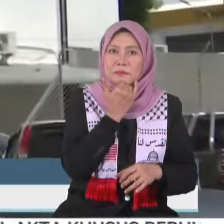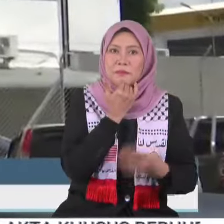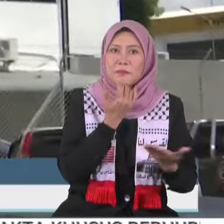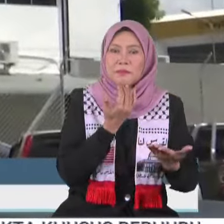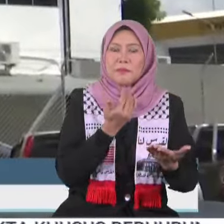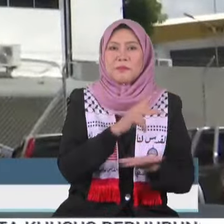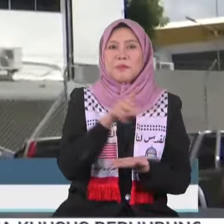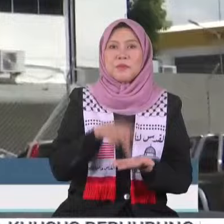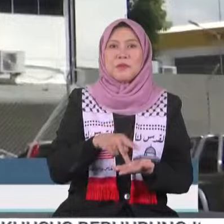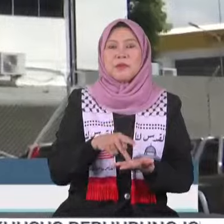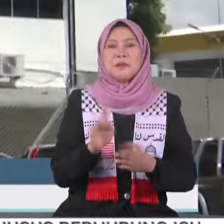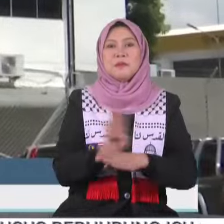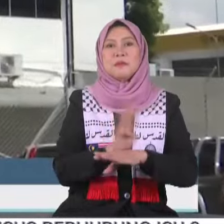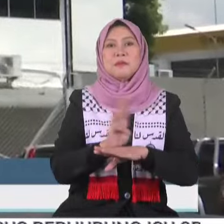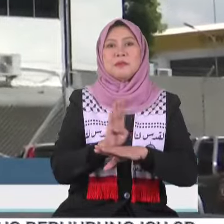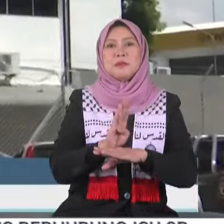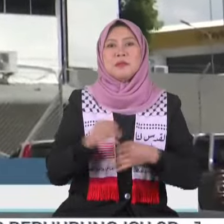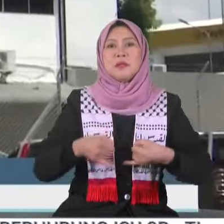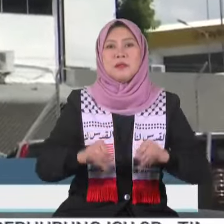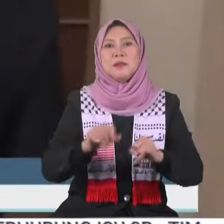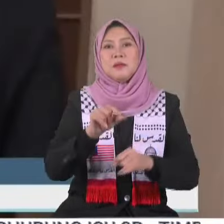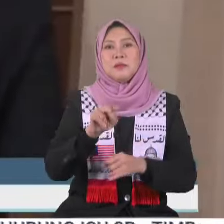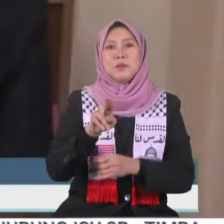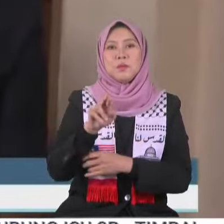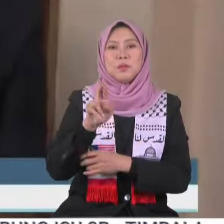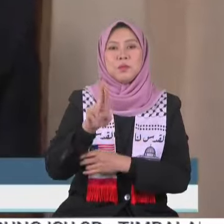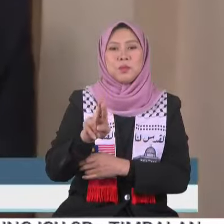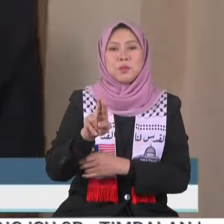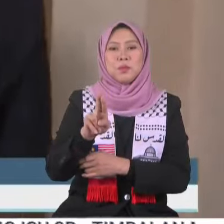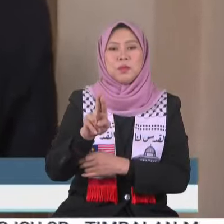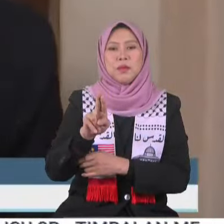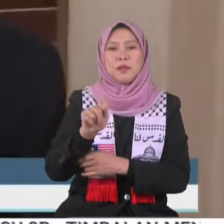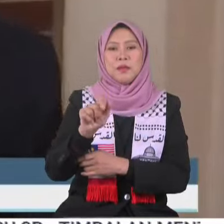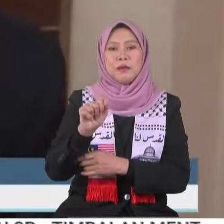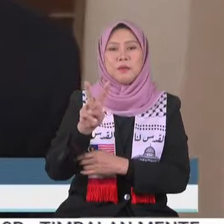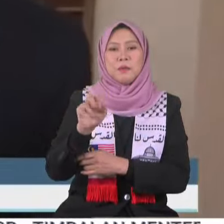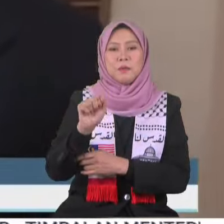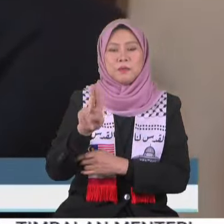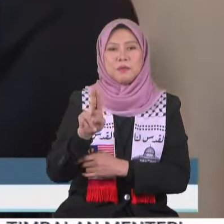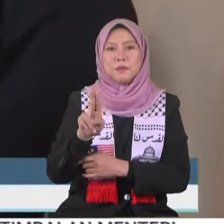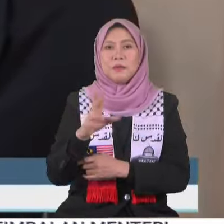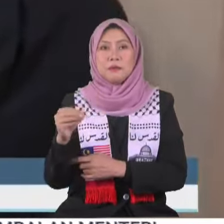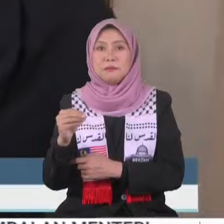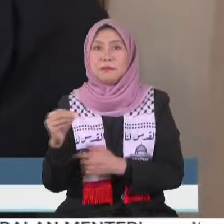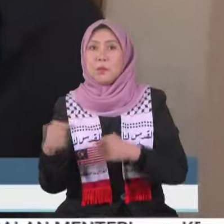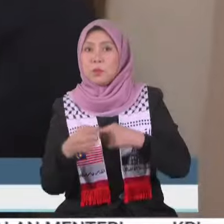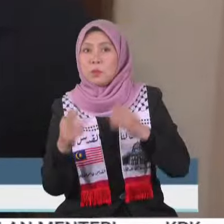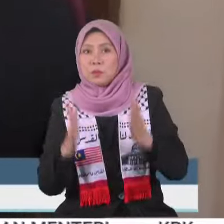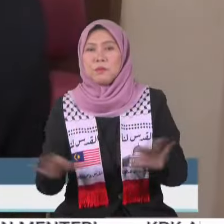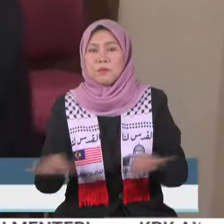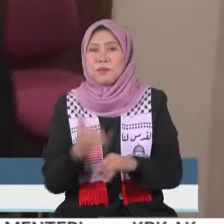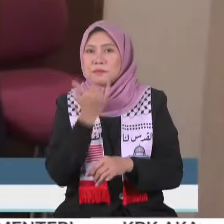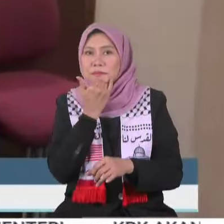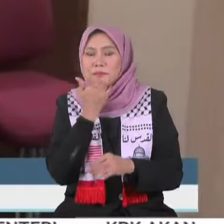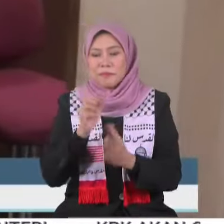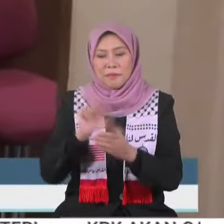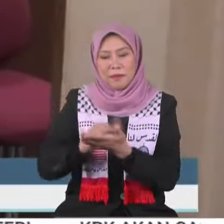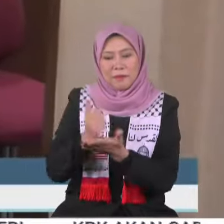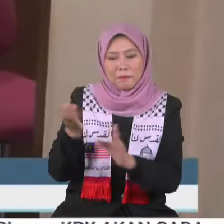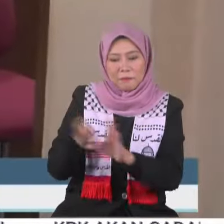di Pusat Komersial Gaya Jalan Guru Tawau. Tertuduh juga melakukan kesalahan sama menerusi akaun bank